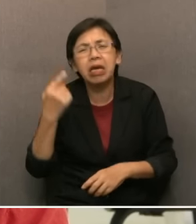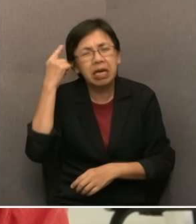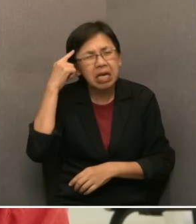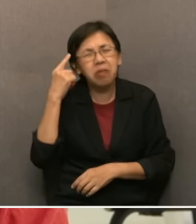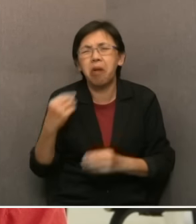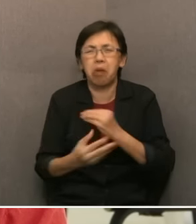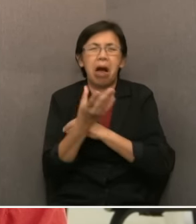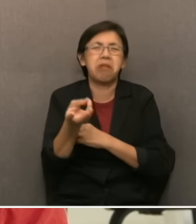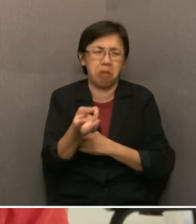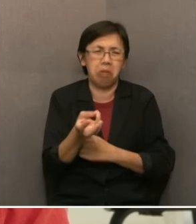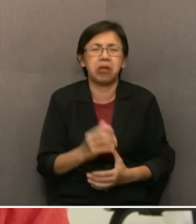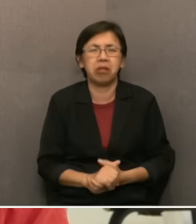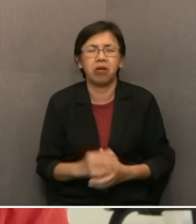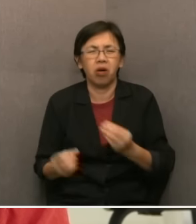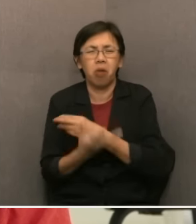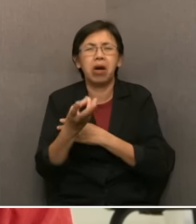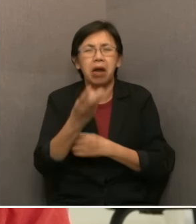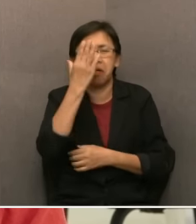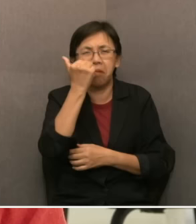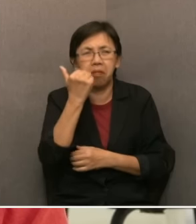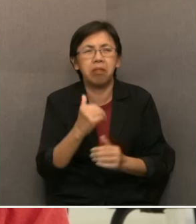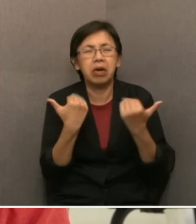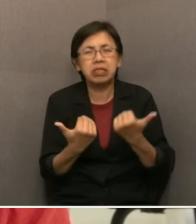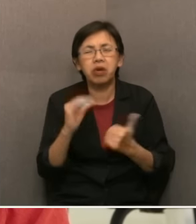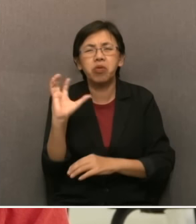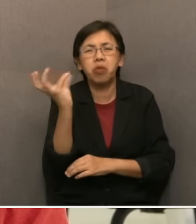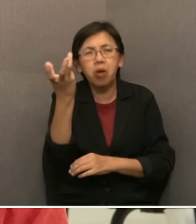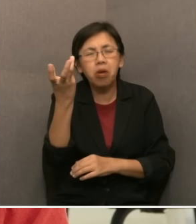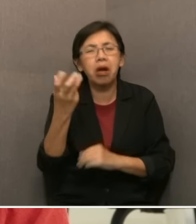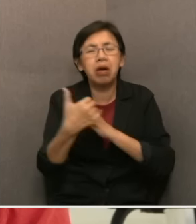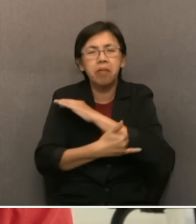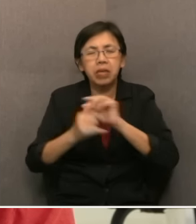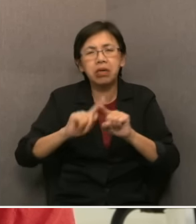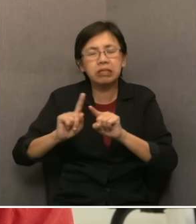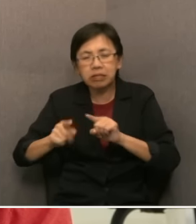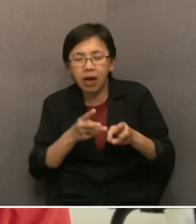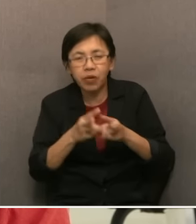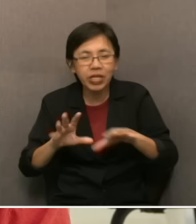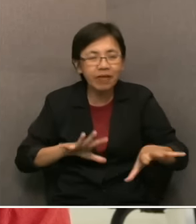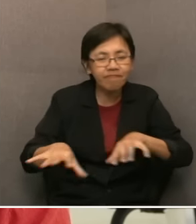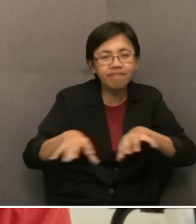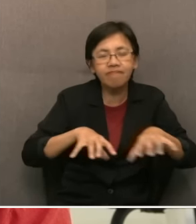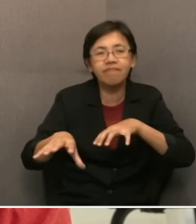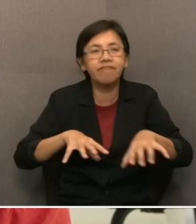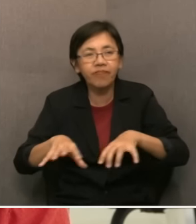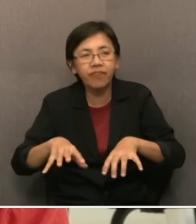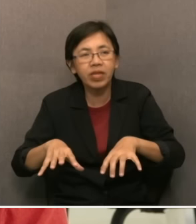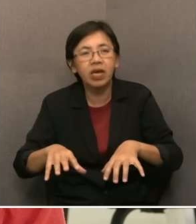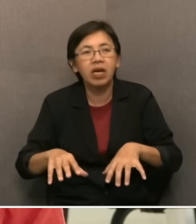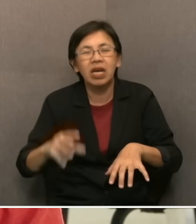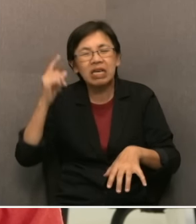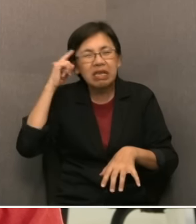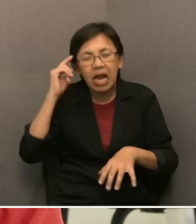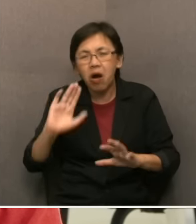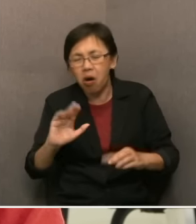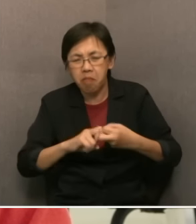น้อยค่ะเพราะว่าตอนเนี้ยเราจะเห็นว่าโลกเราต่างฝ่ายต่างมีกลไกในการที่พยายามที่จะยับยั้งใช่